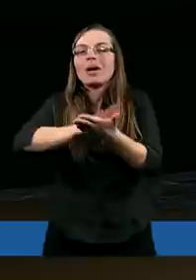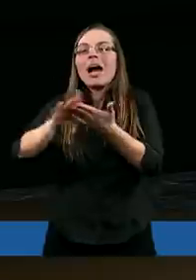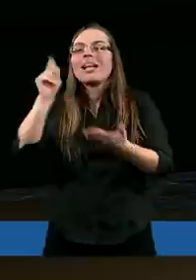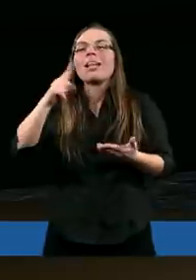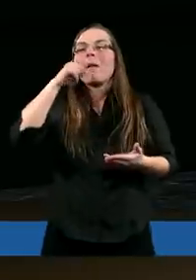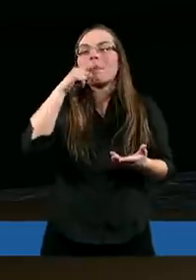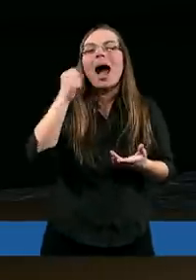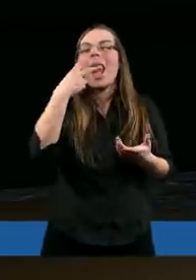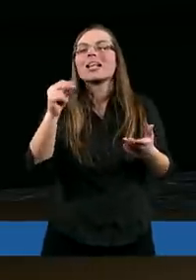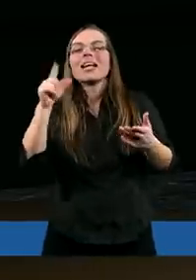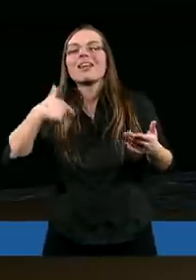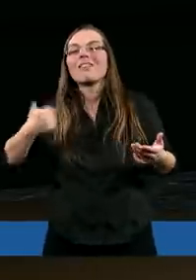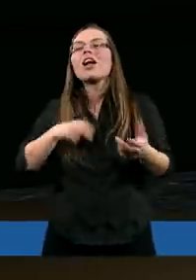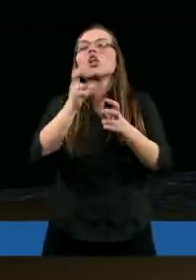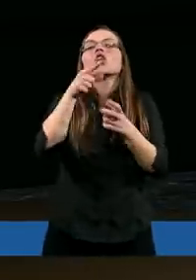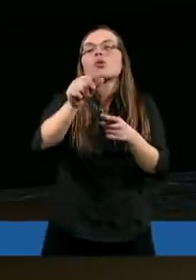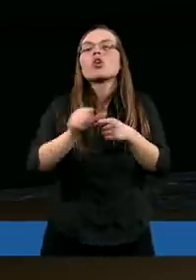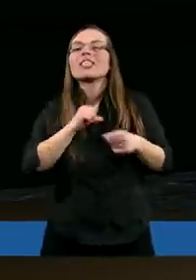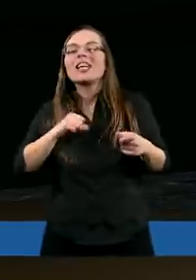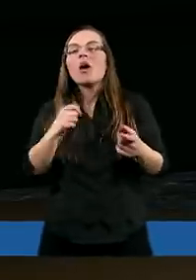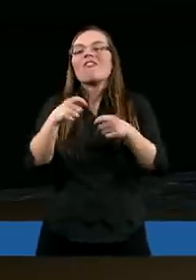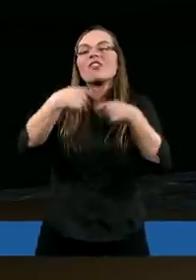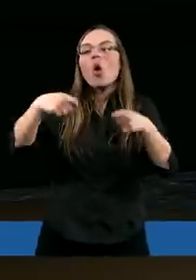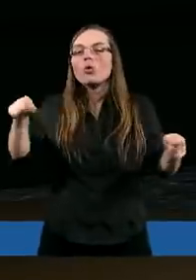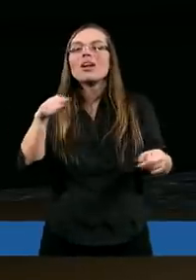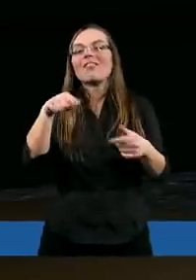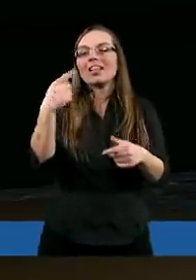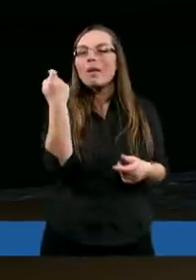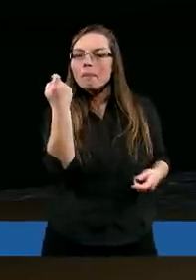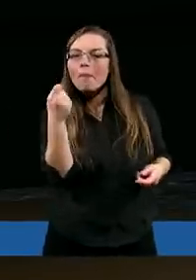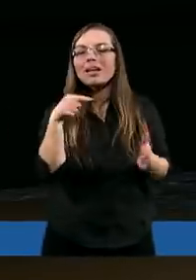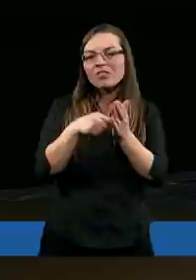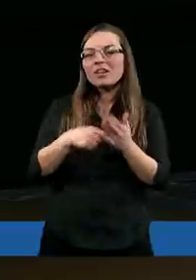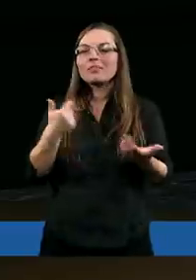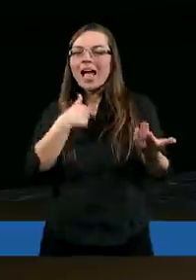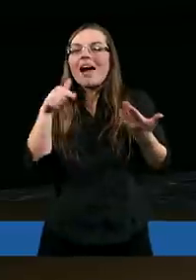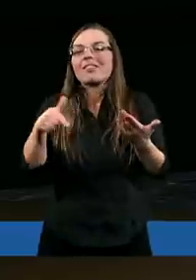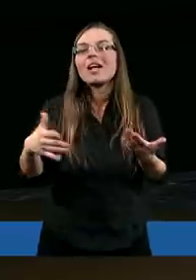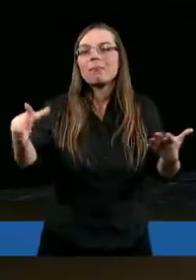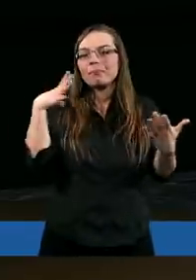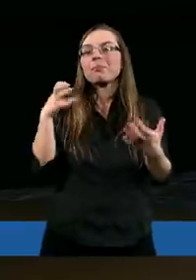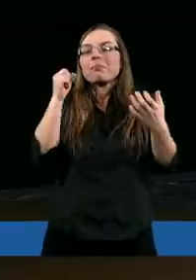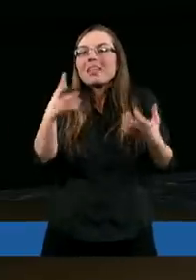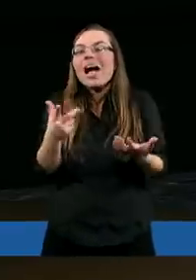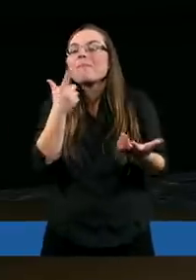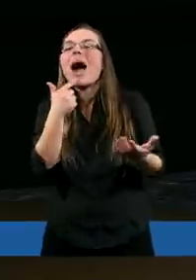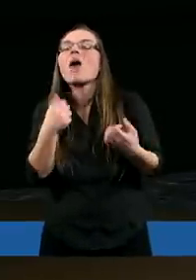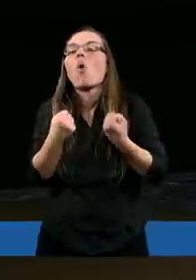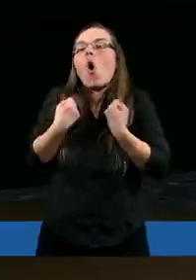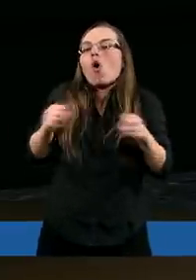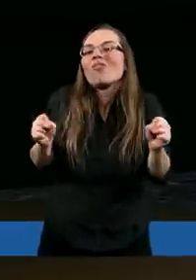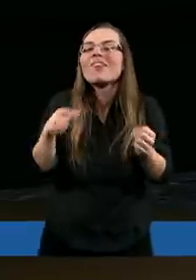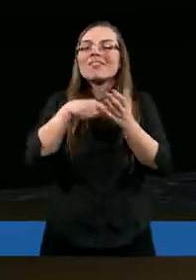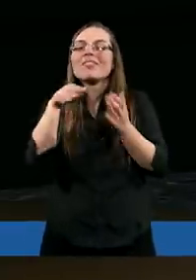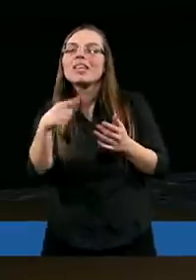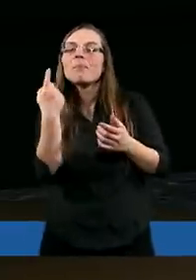z pastą, a nie z czego to się wywodzi. No i w tym momencie, jak wtedy byłam taka mało odważna, to w